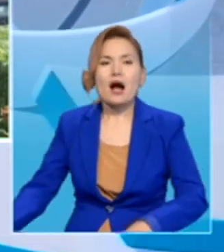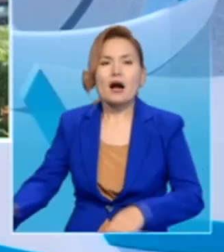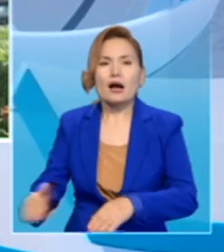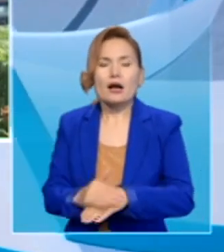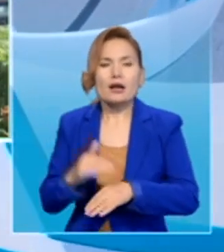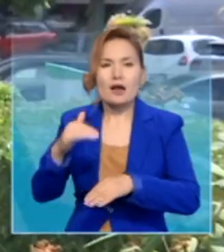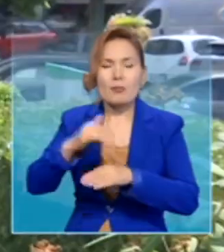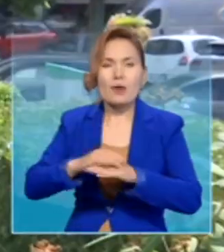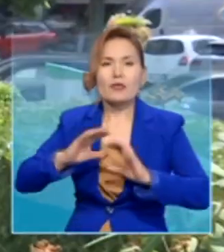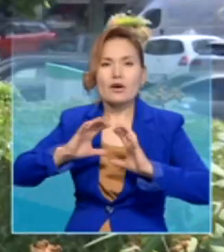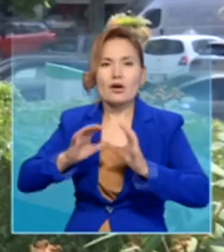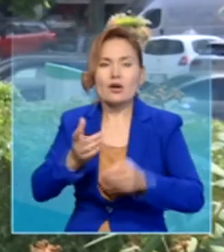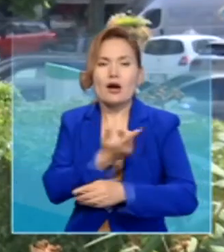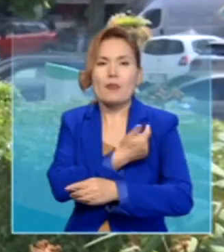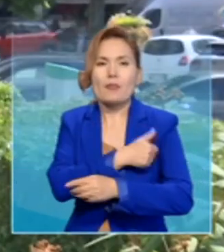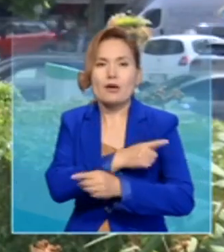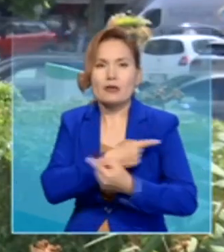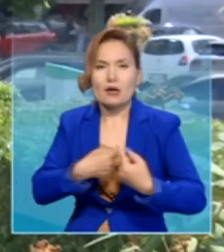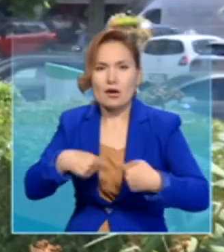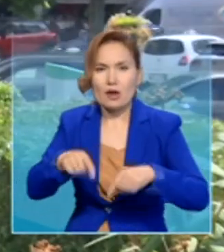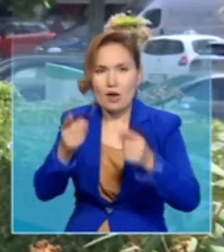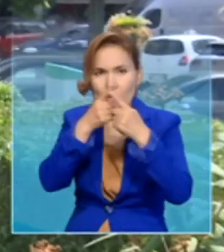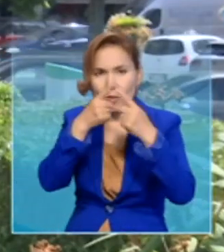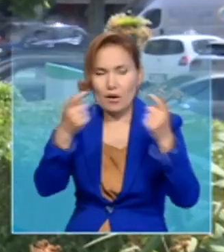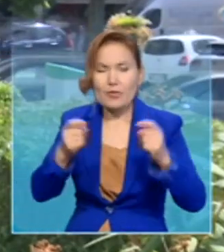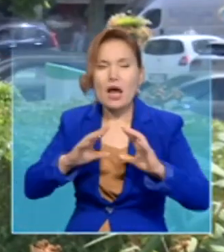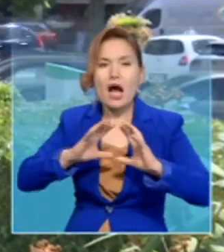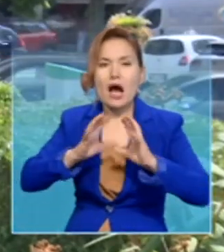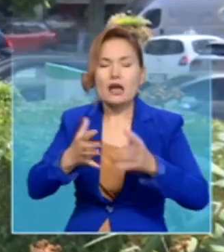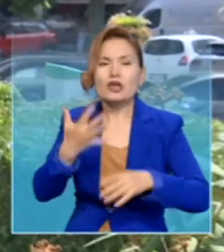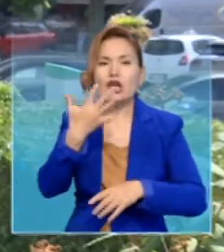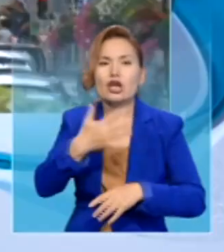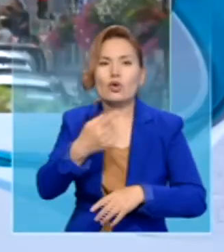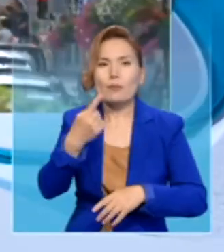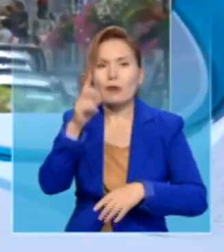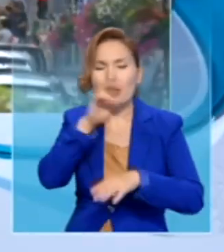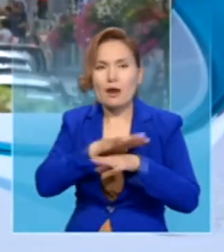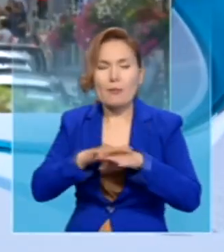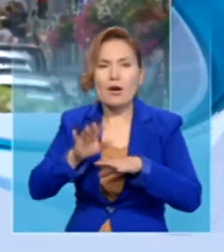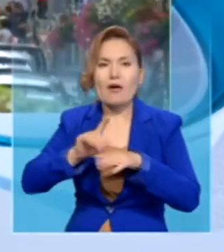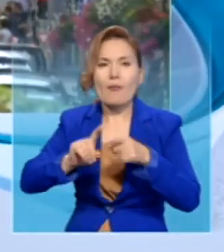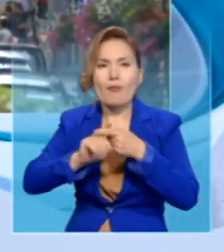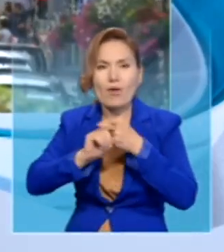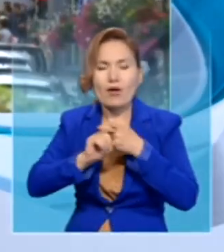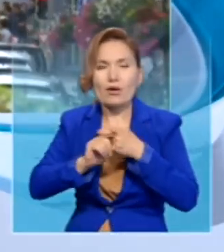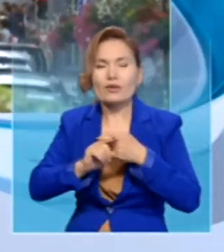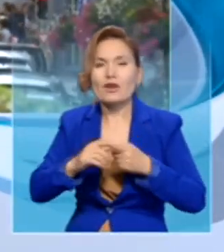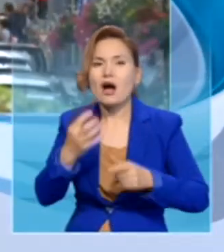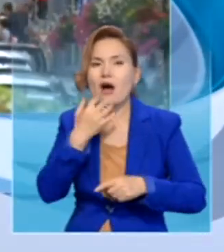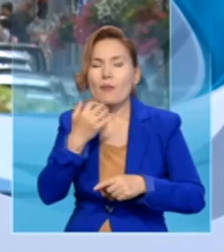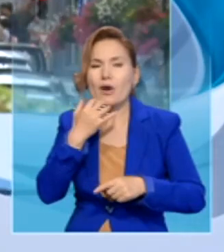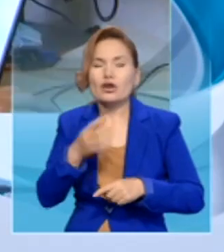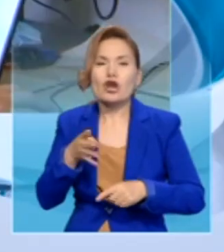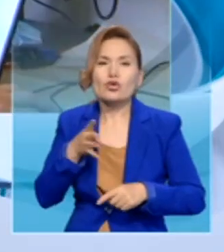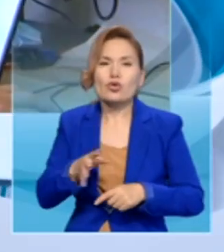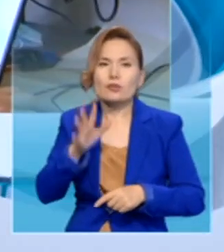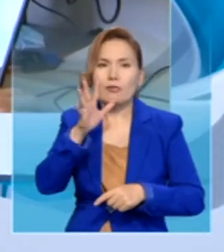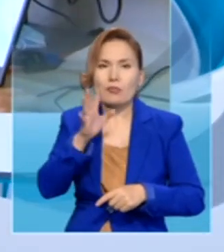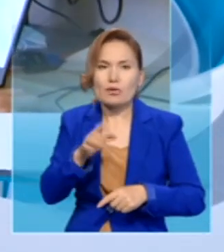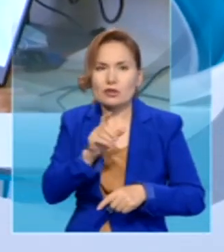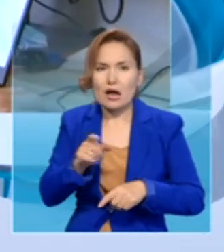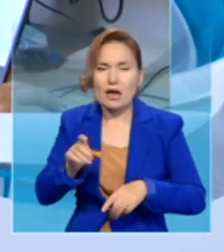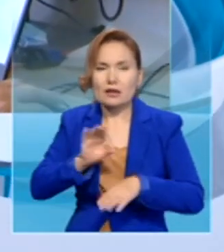Ләйлә, дүниежүзілік денсаулық сақтау ұйымының мәліметінше бүгінде әлемнің 51 мемлекетінде маймыл шешегіне шалдыққан 4,5 мыңнан астам адам